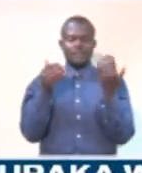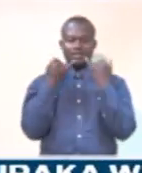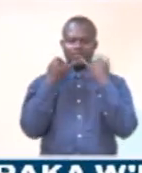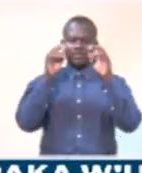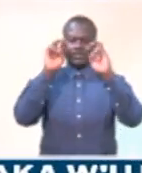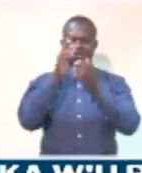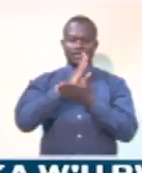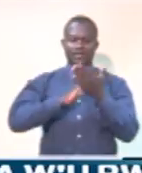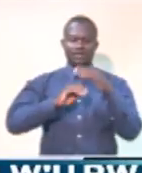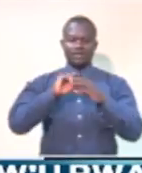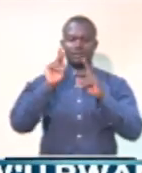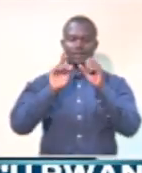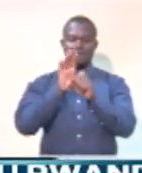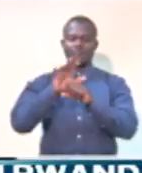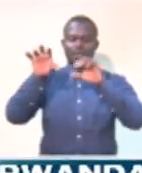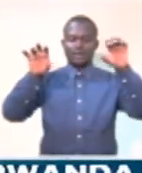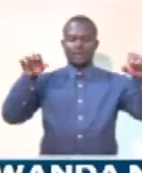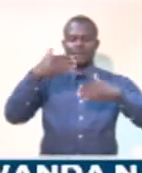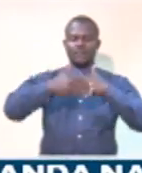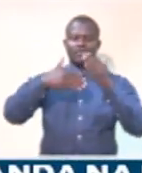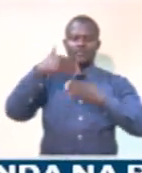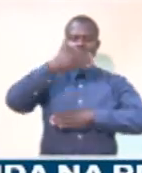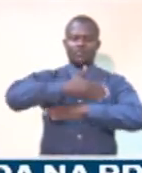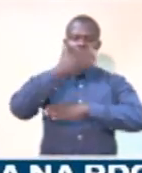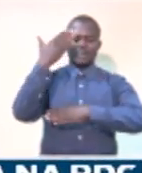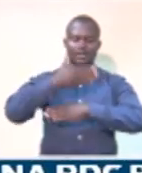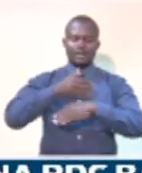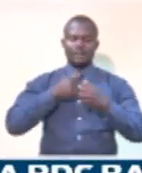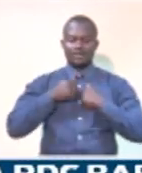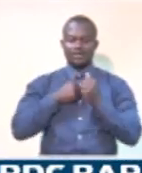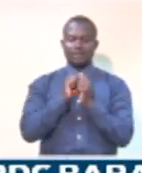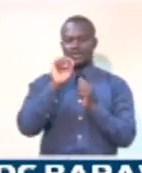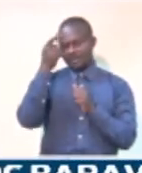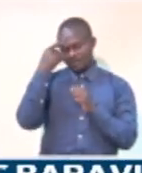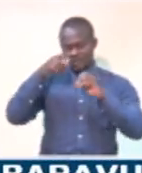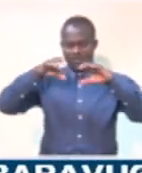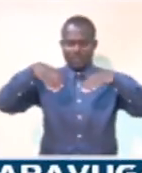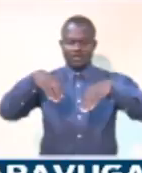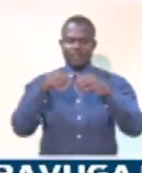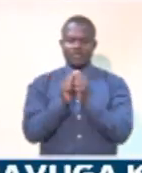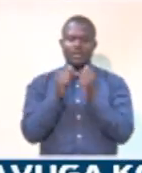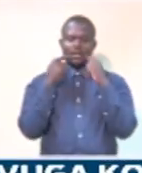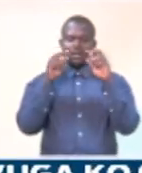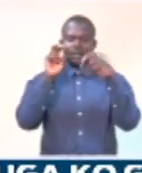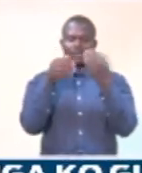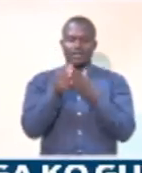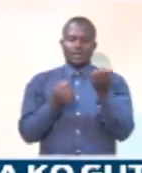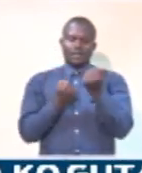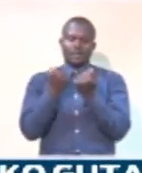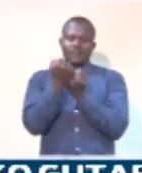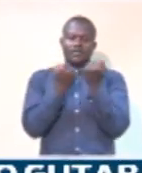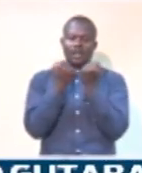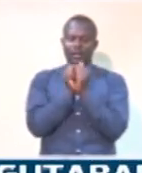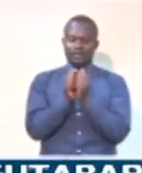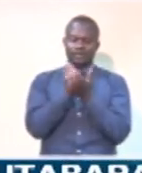tubabwire ko bamwe mu baturage baturiye umupaka w'u Rwanda ndetse na Repubulika Iharanira Demokarasi ya Kongo bavuga ko gutabarana ndetse